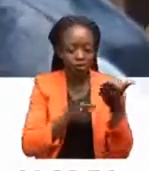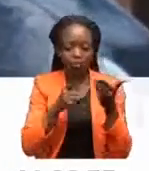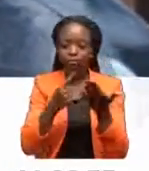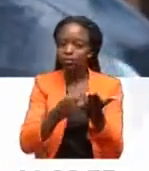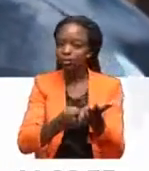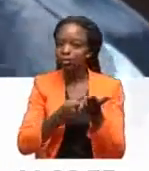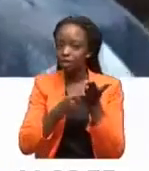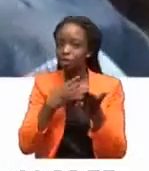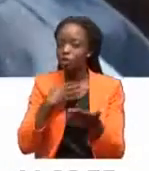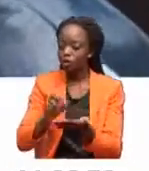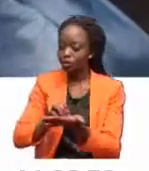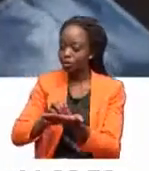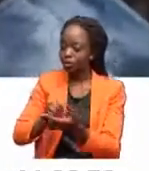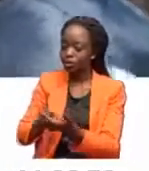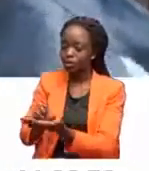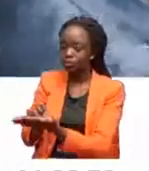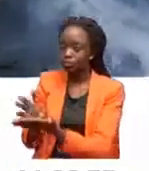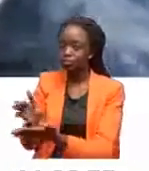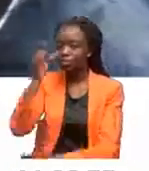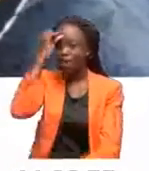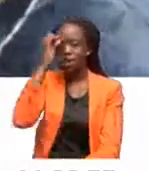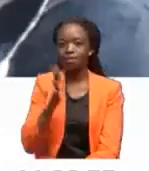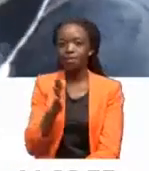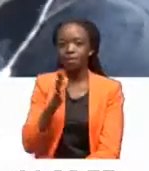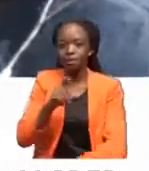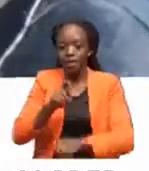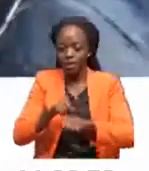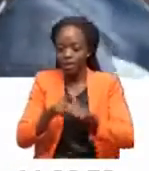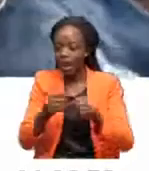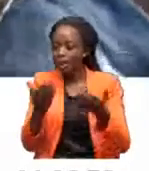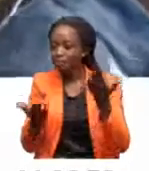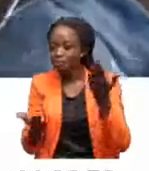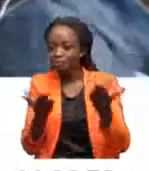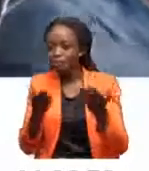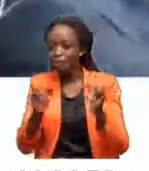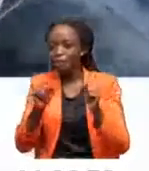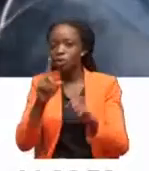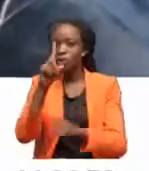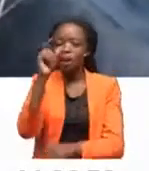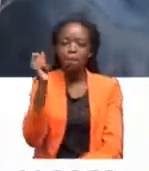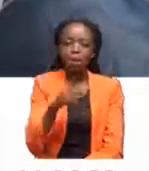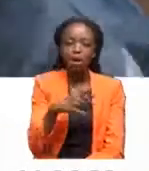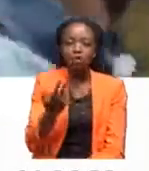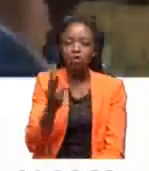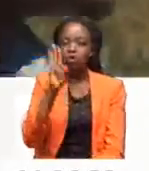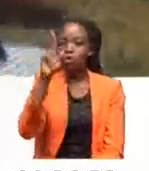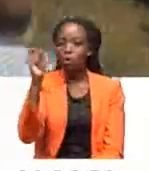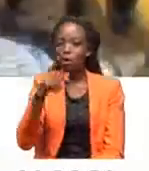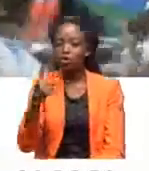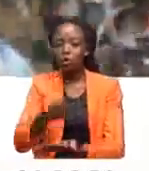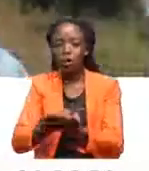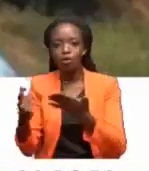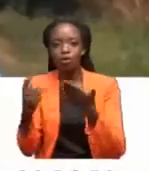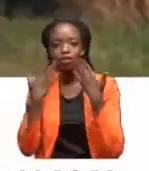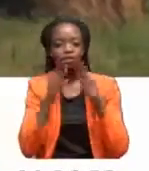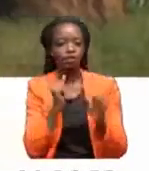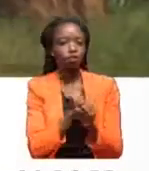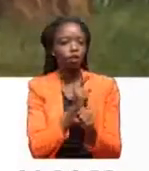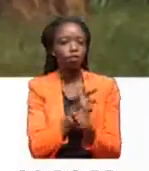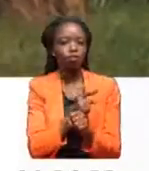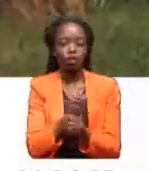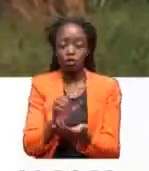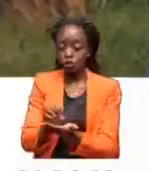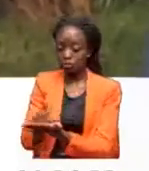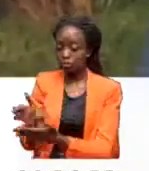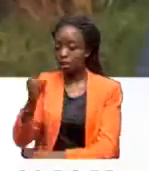kuweza kumngatua gavana? Je, kwa kipindi kipi ambacho utaenda kufanikisha shughuli hii, kwa mwezi mmoja, miezi miwili ama wiki moja? Kumngatua gavana